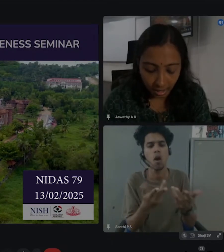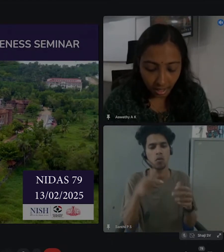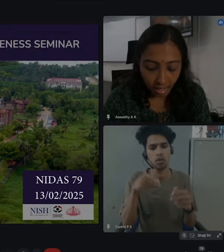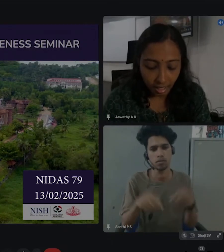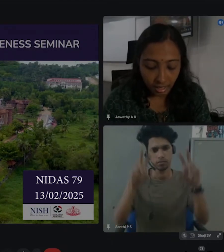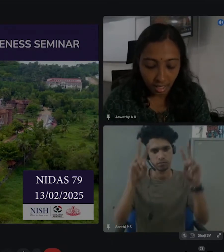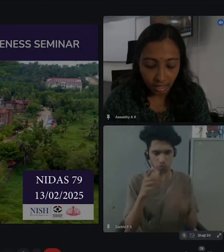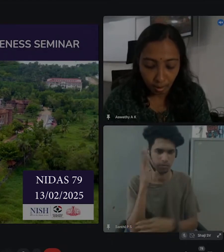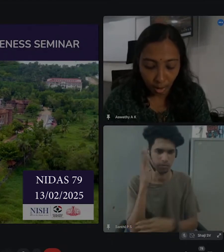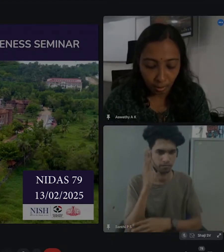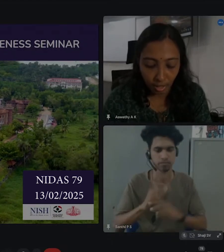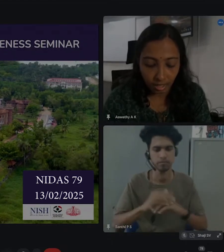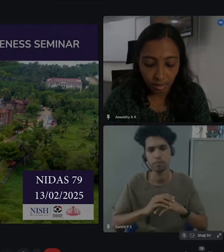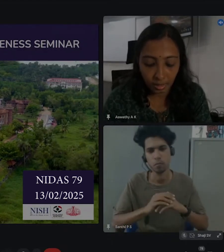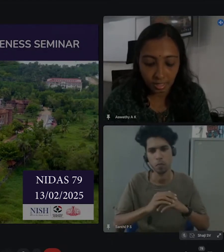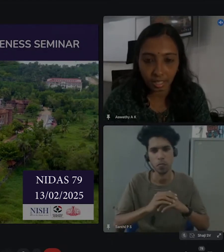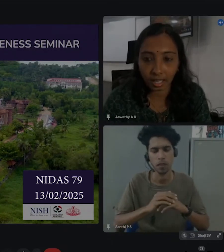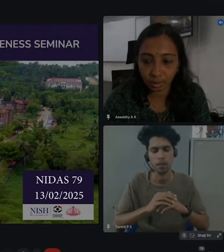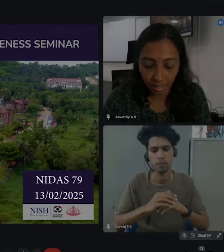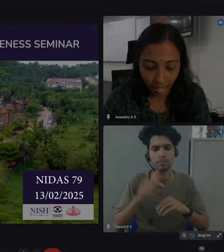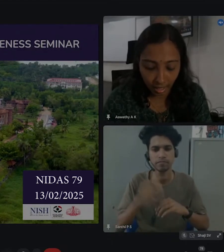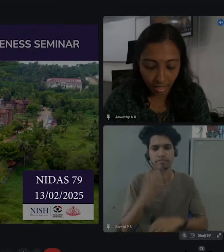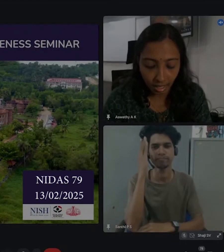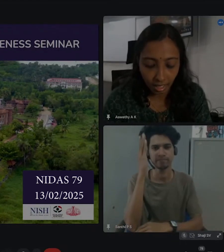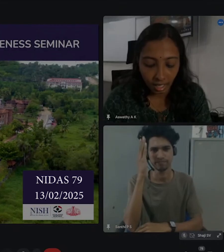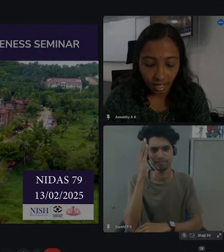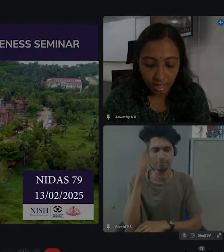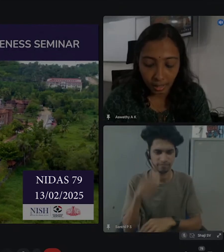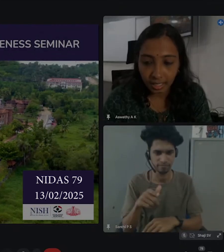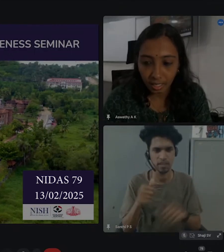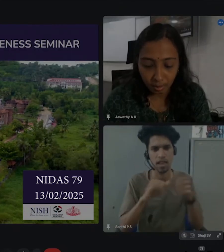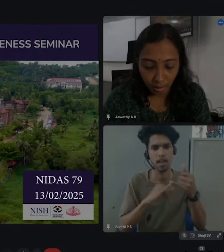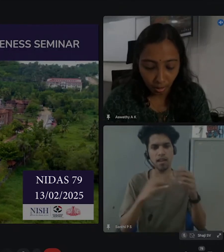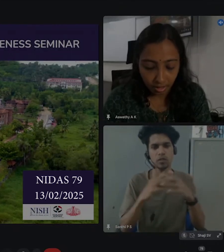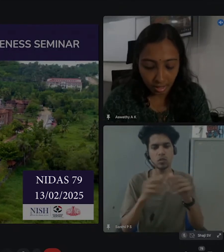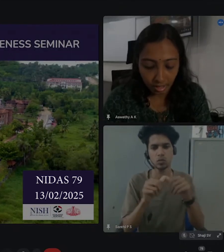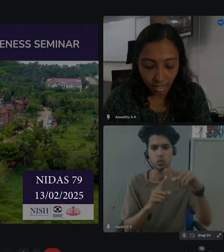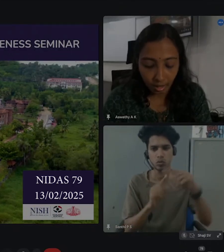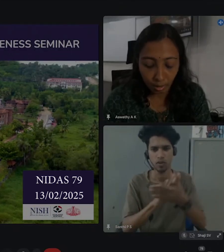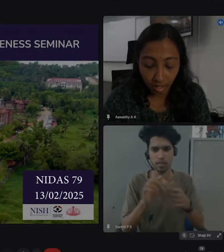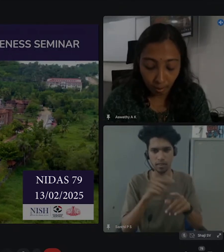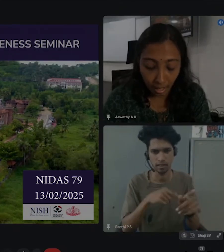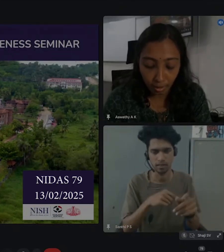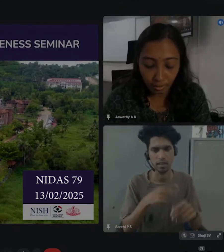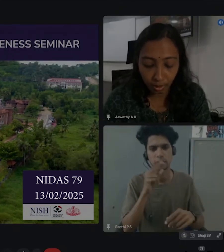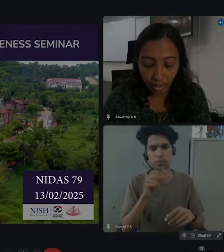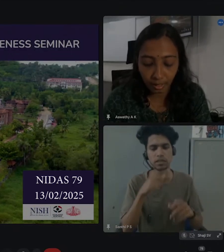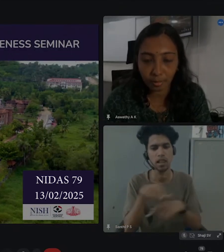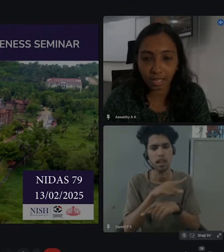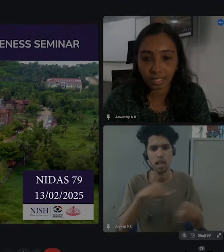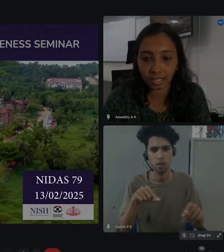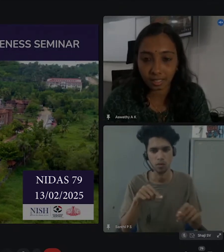ഈ വിഷയം കൈകാര്യം ചെയ്യാൻ മിസ് അശ്വതി എ.കെ, സ്പീച്ച് ടെക്നോളജിസ്റ്റ്, ഡിപ്പാർട്ട്മെന്റ് ഓഫ്